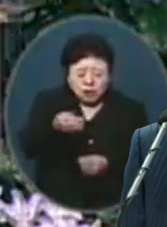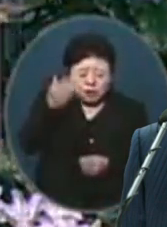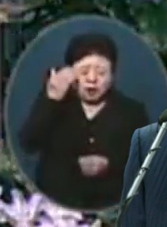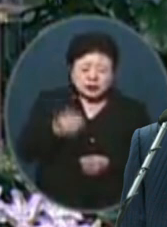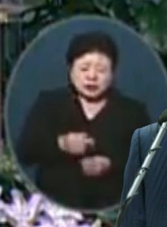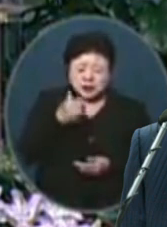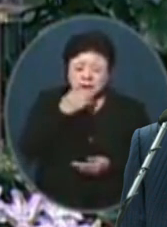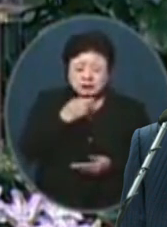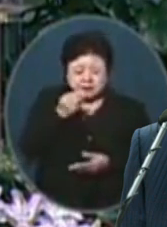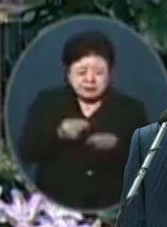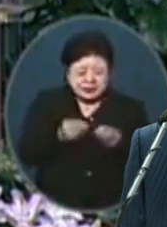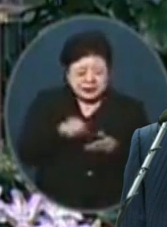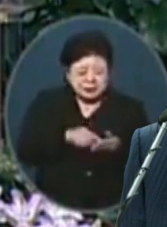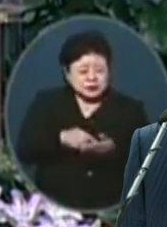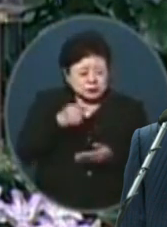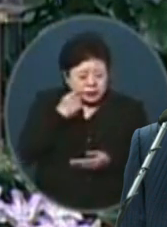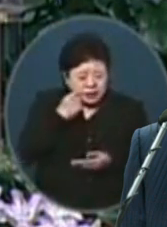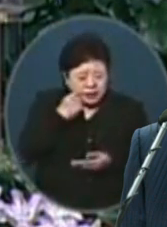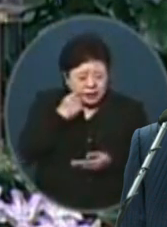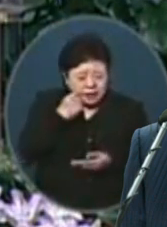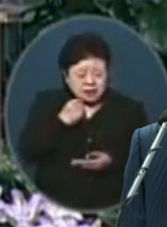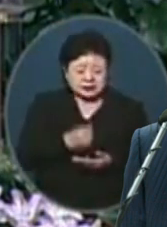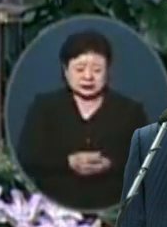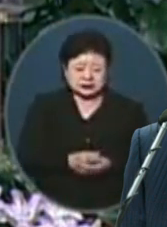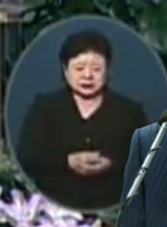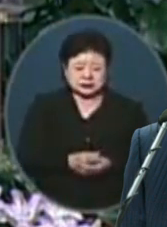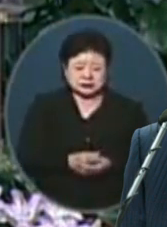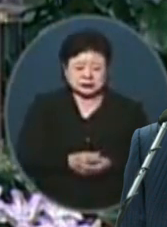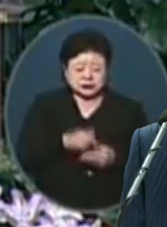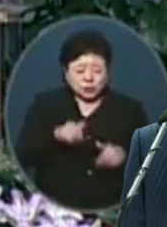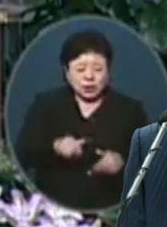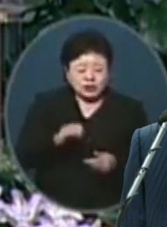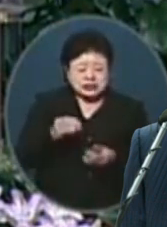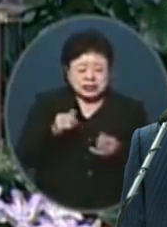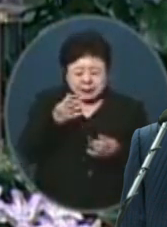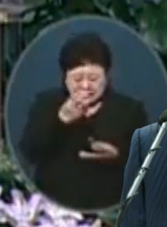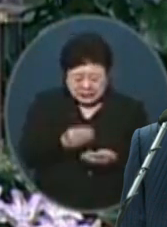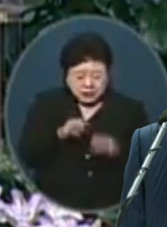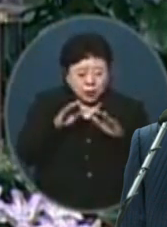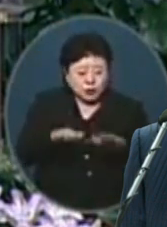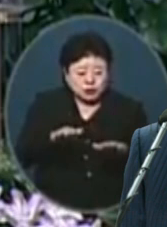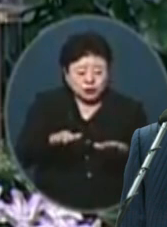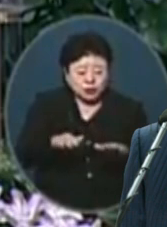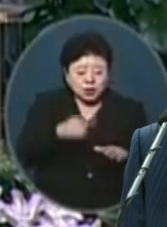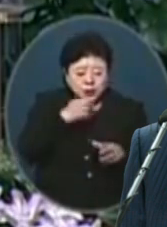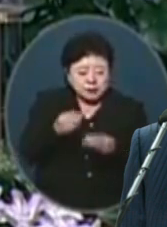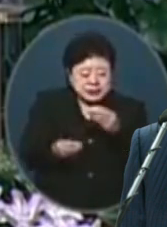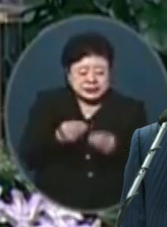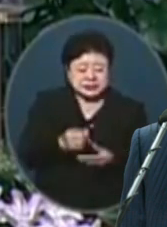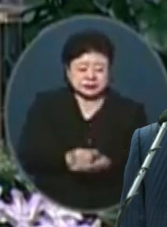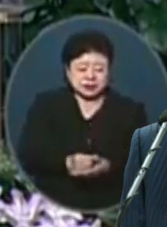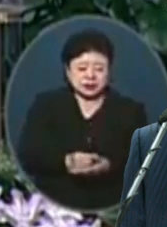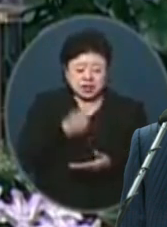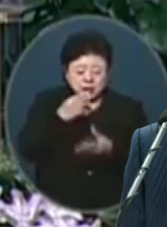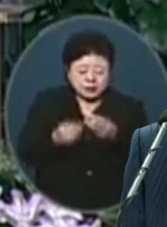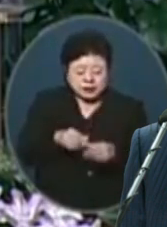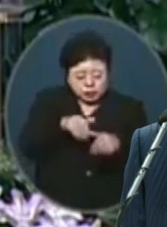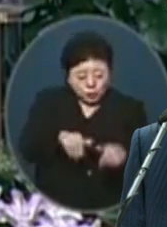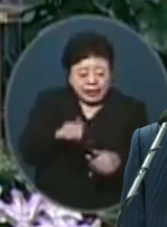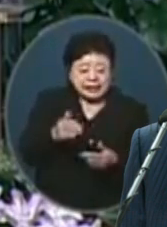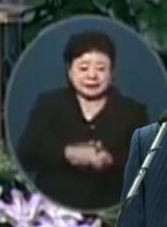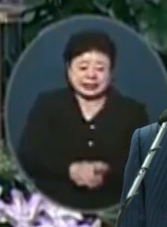빚을 갚지 못해서 노예가 된 사람들이 많았습니다. 오늘날에도 빚을 지면 빚의 노예가